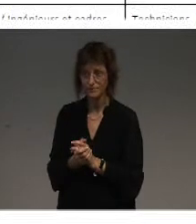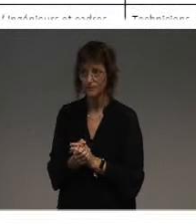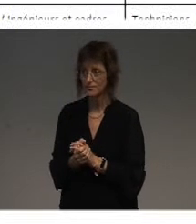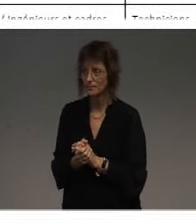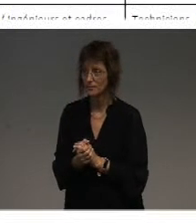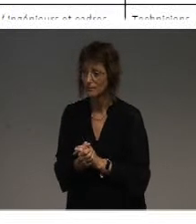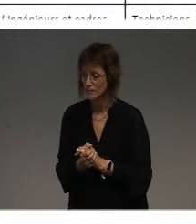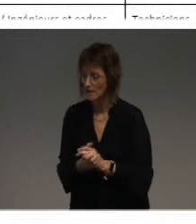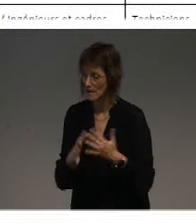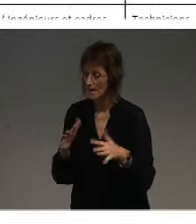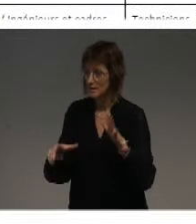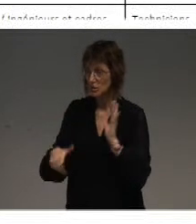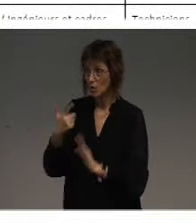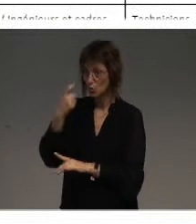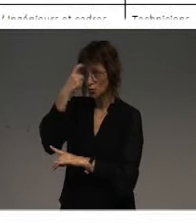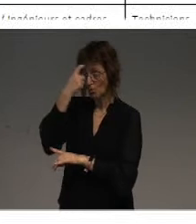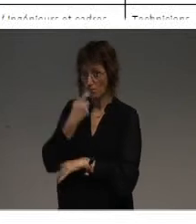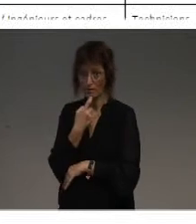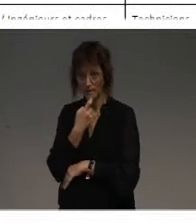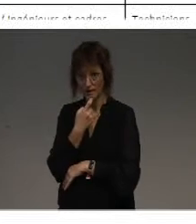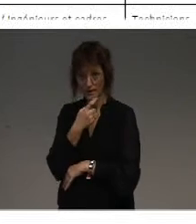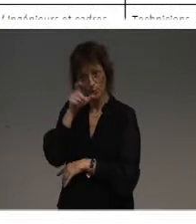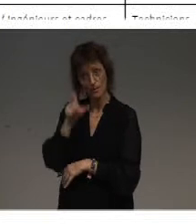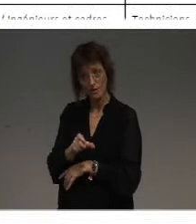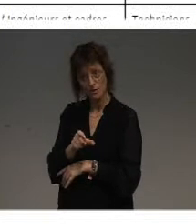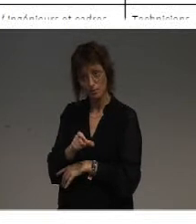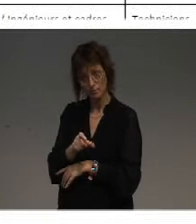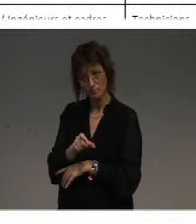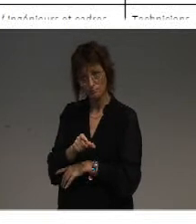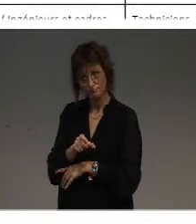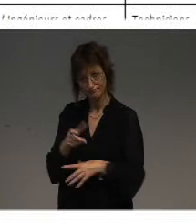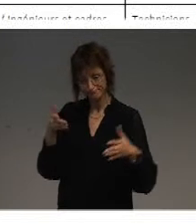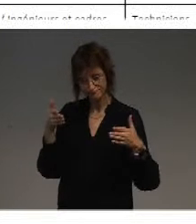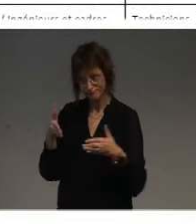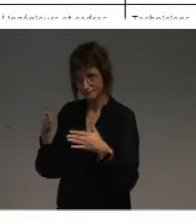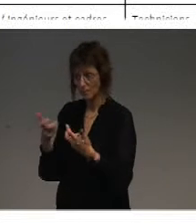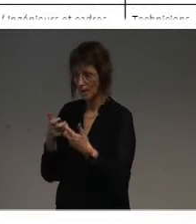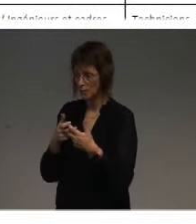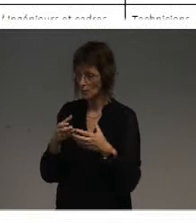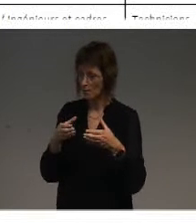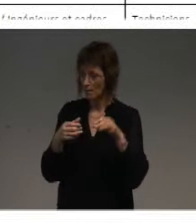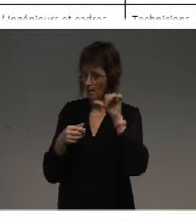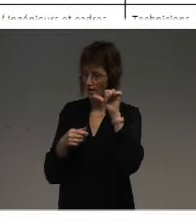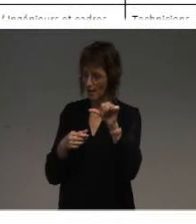12 profils de salariés polyexposés, avec en A, par exemple,